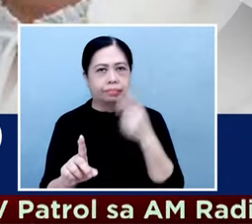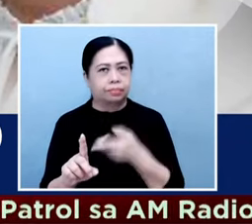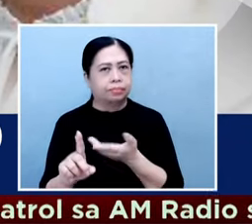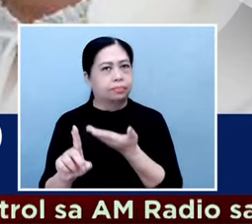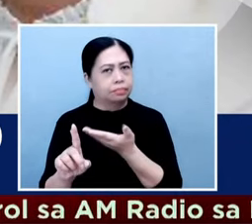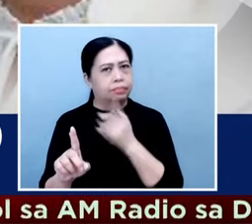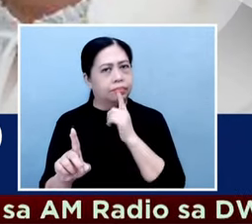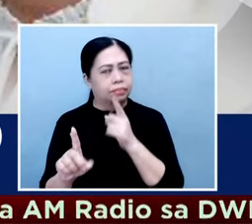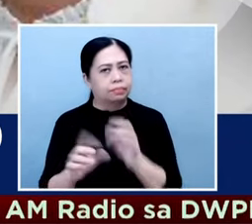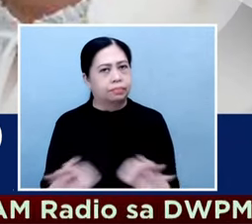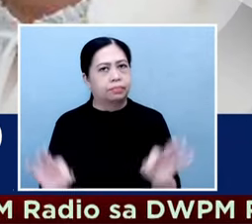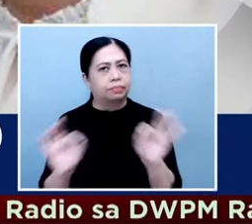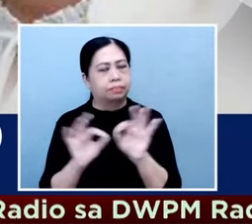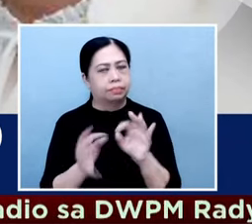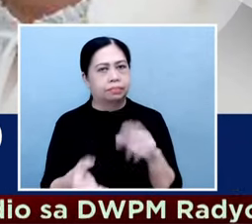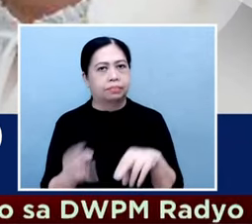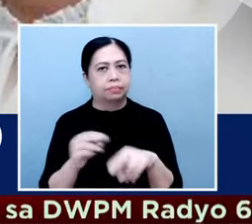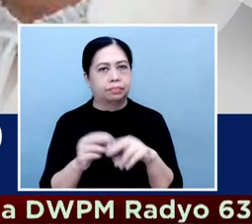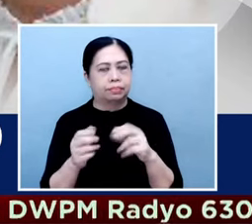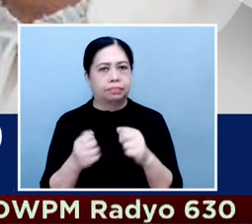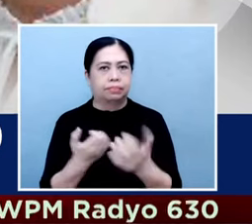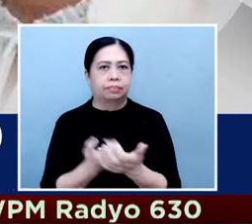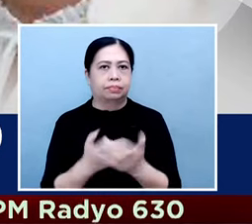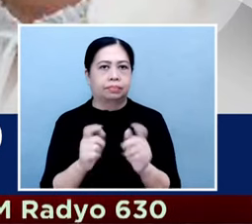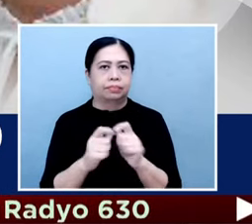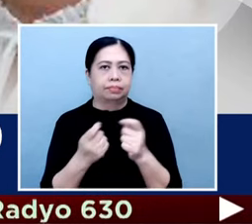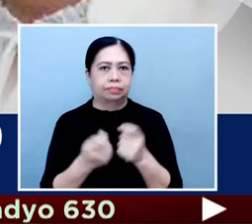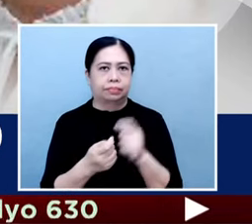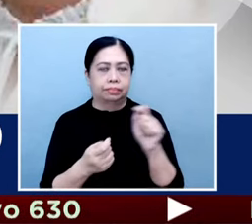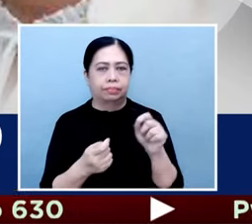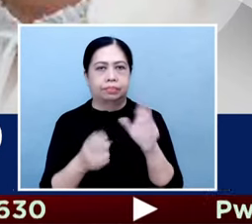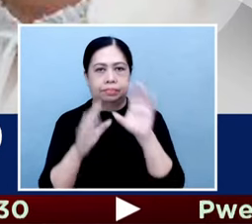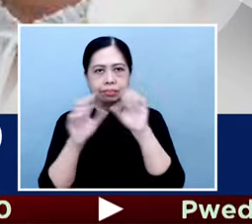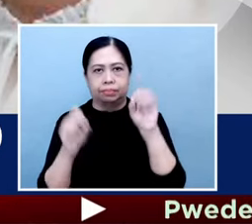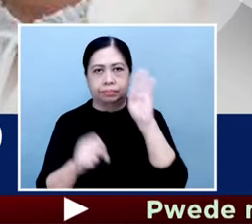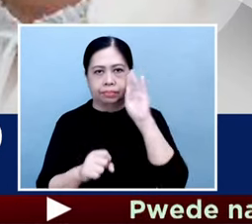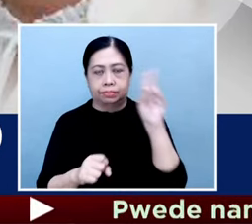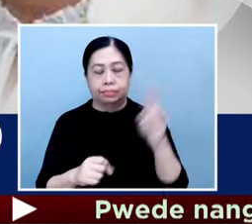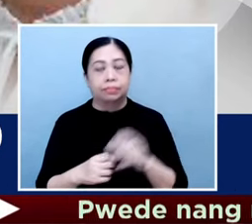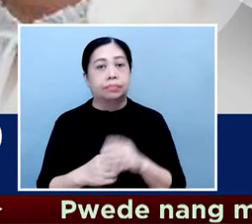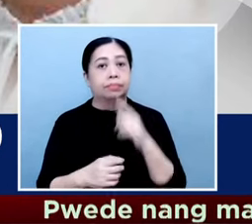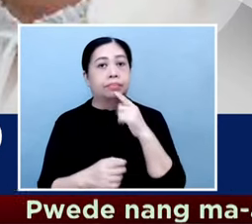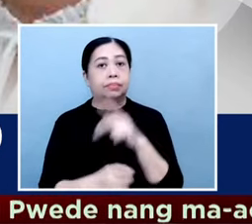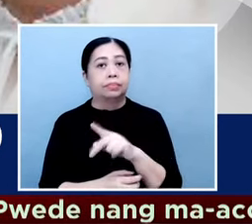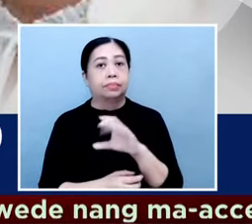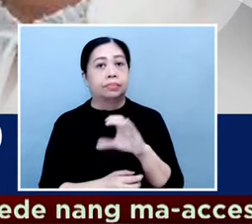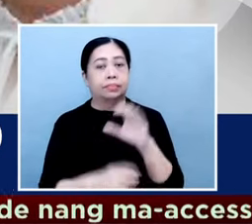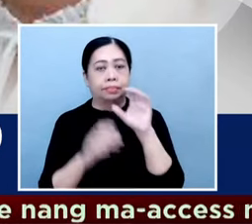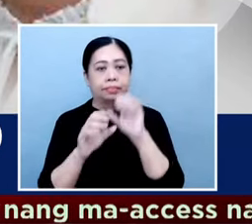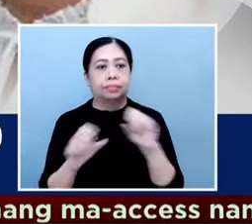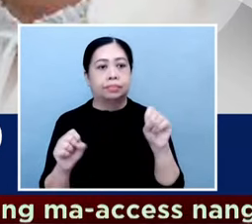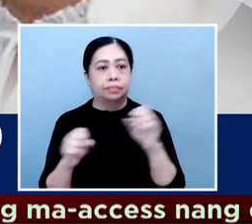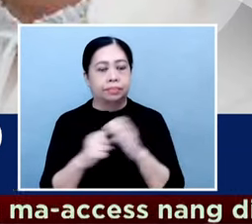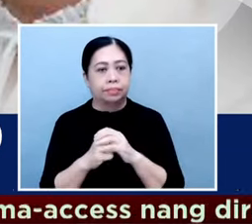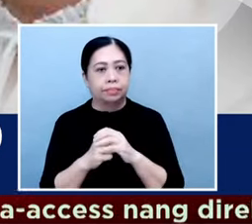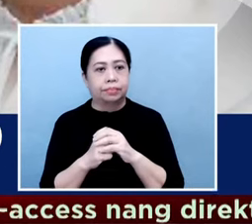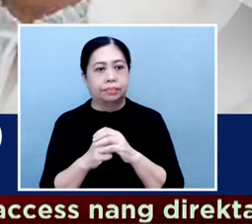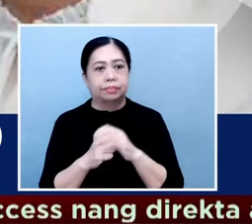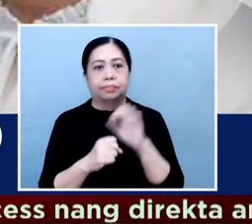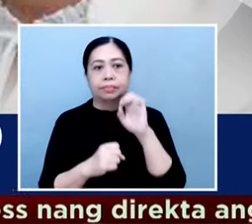nitong malagang karagdagan sa economic team ng administrasyon. Ayon kay PCCI President